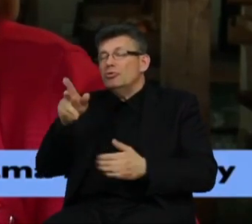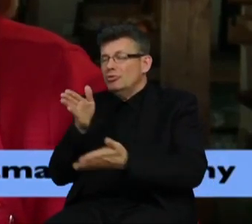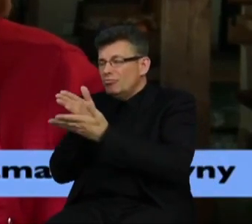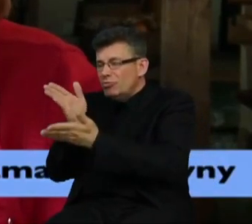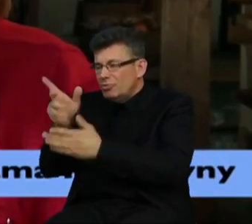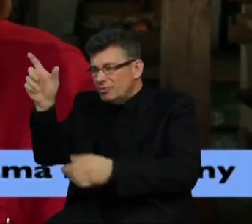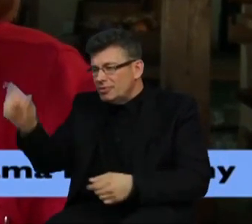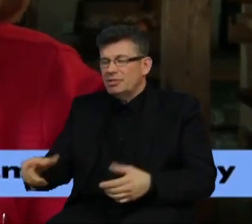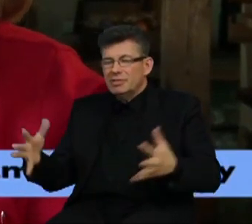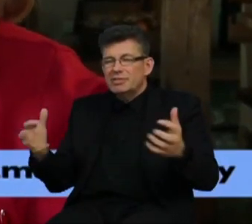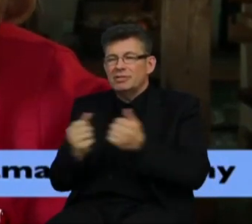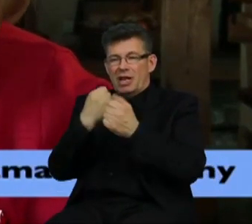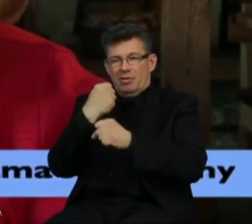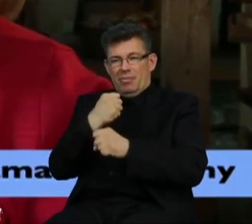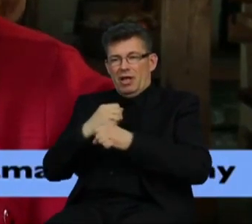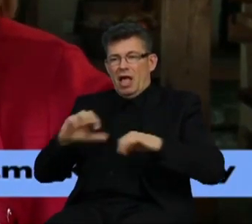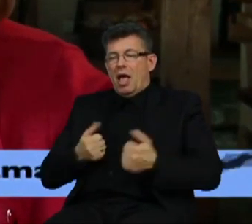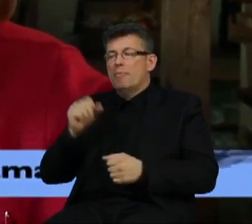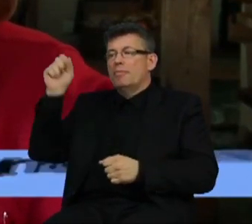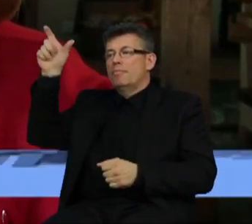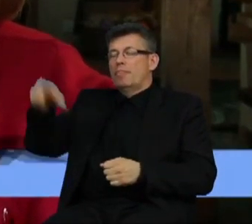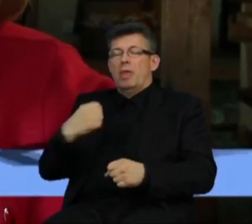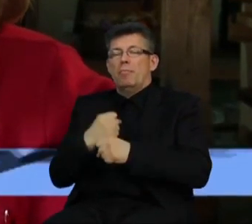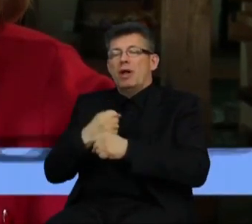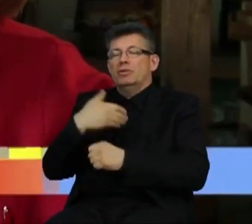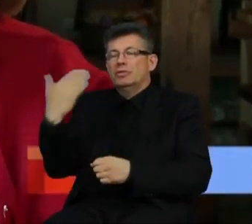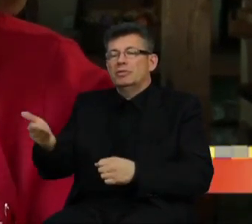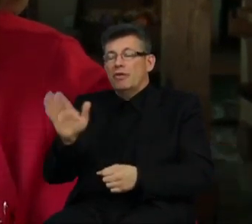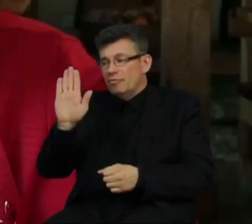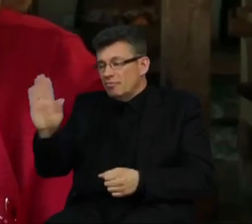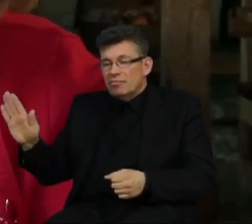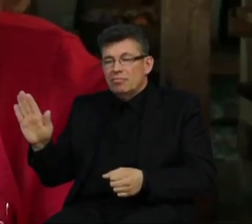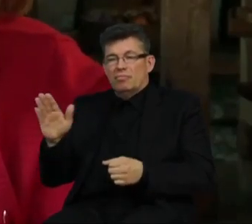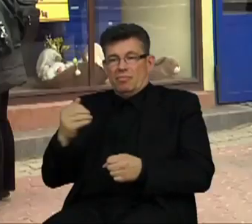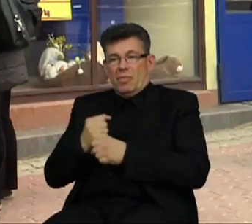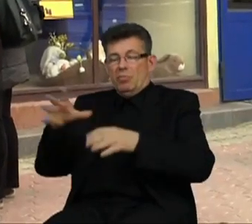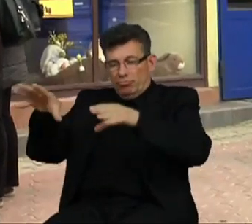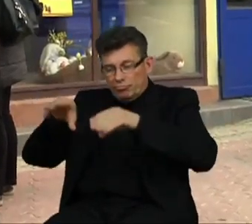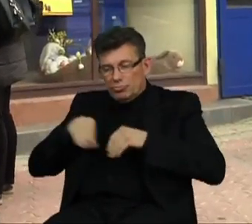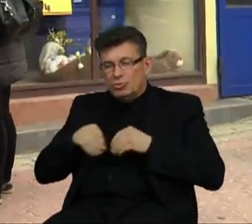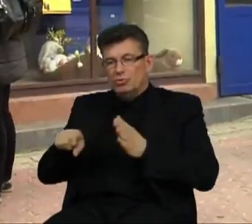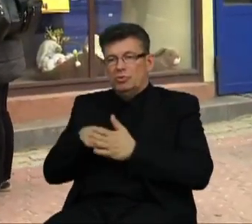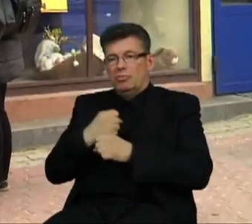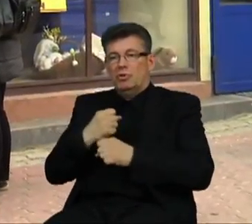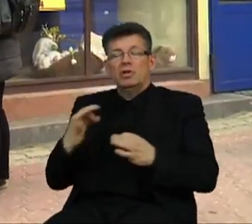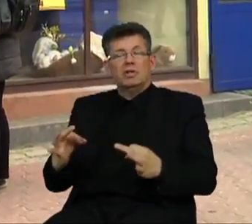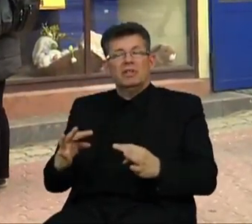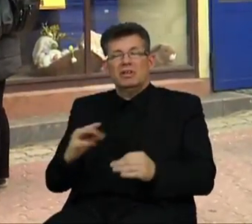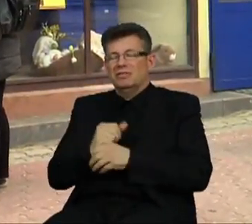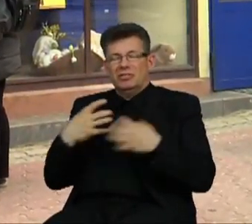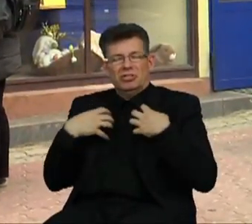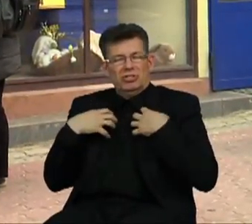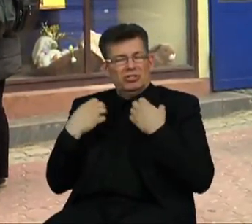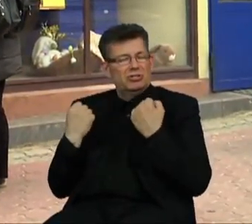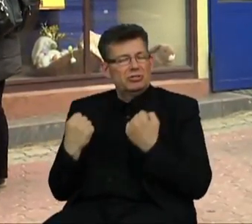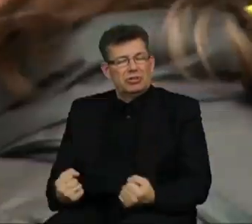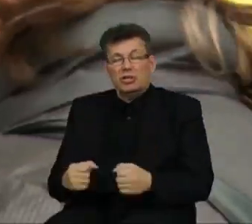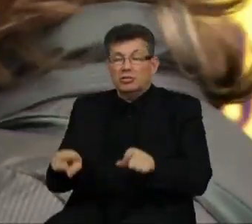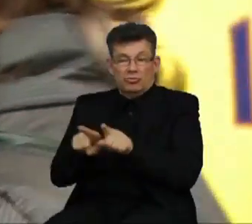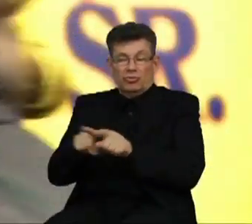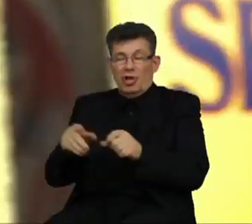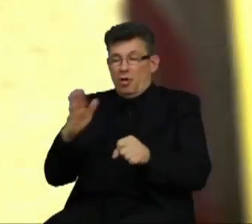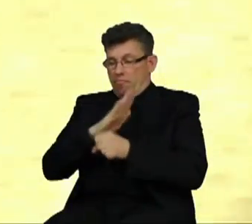Kasi znaleźć pracę. I żeby pracodawcy byli tacy, którzy jej, no właśnie ją przyjmą. Teraz jest życie tak ciężkie. Nawet osoba